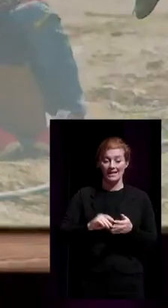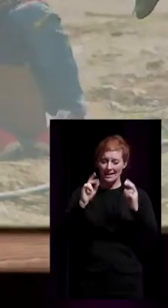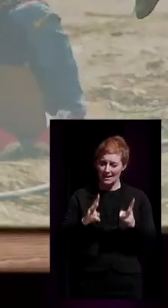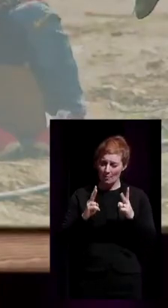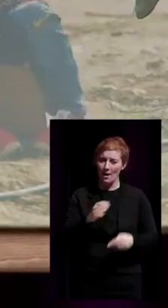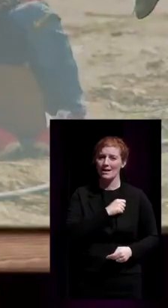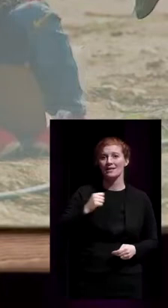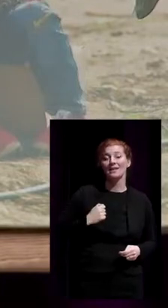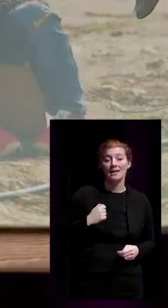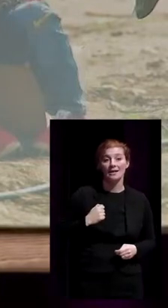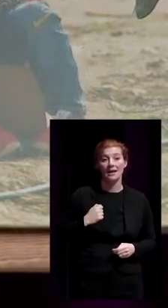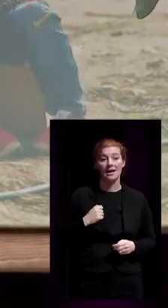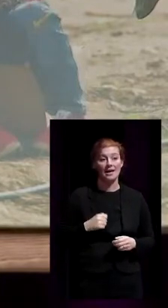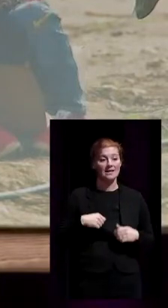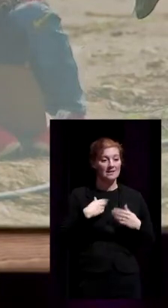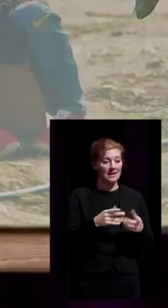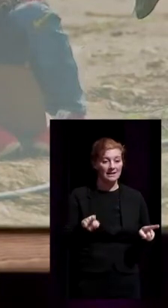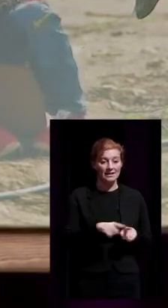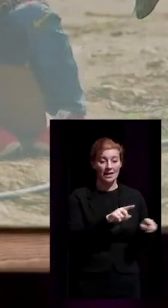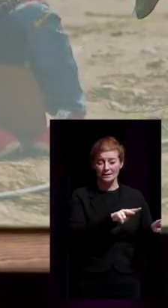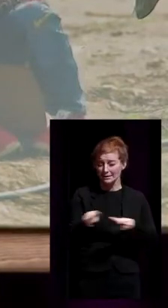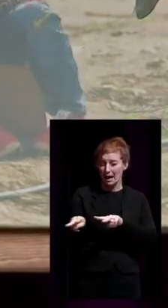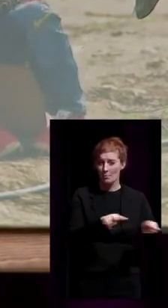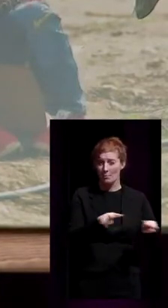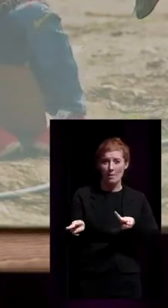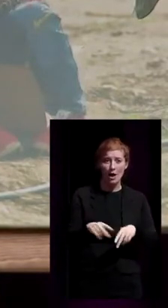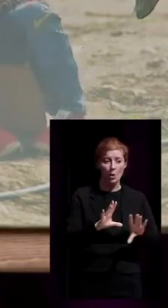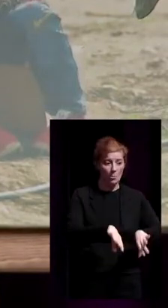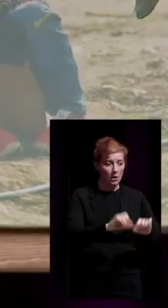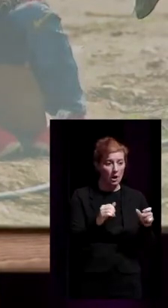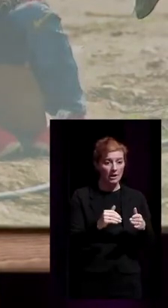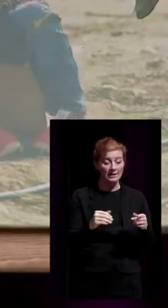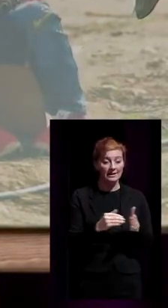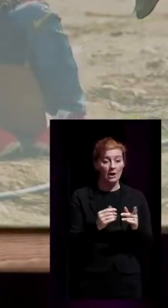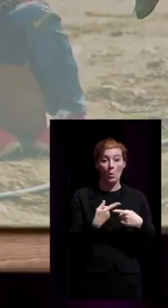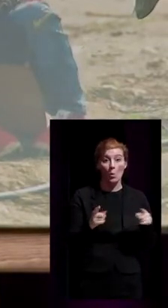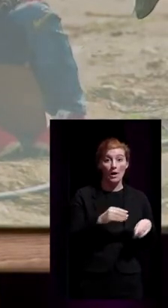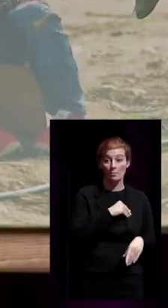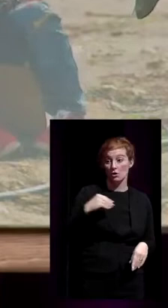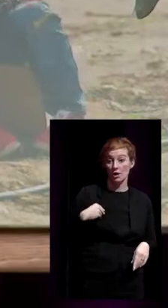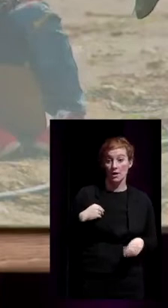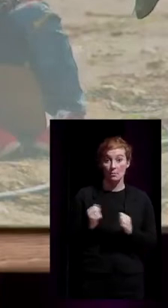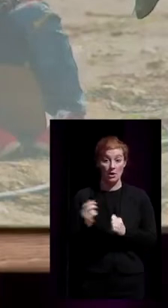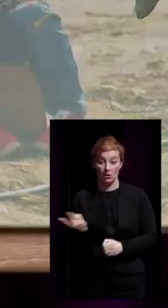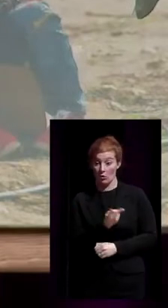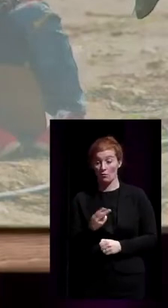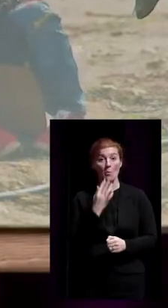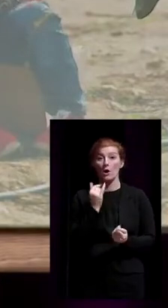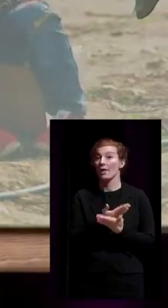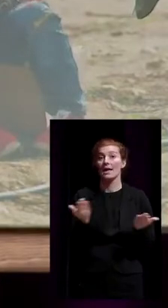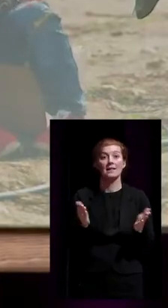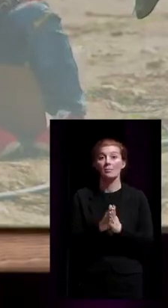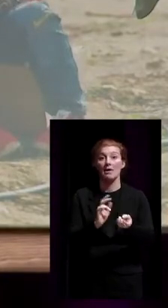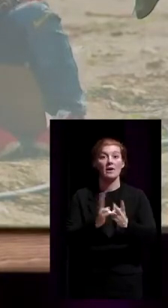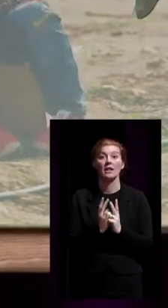ger nästan identiska uppdrag till olika myndigheter som sen inte pratar med varandra utan ska ut och försöka fullgöra de